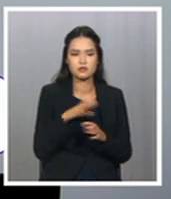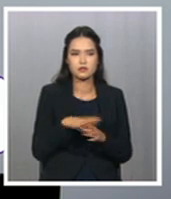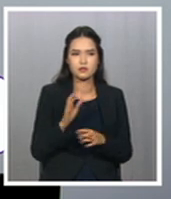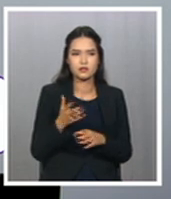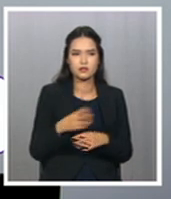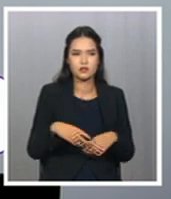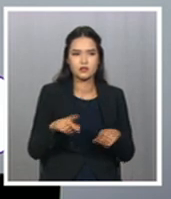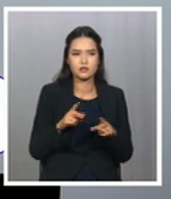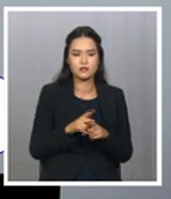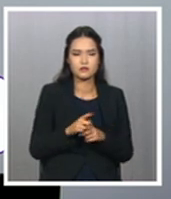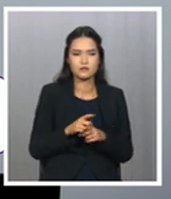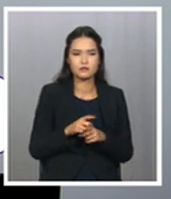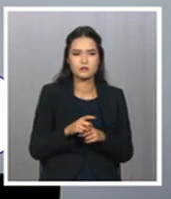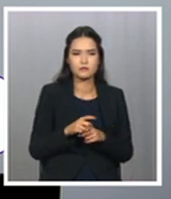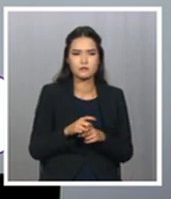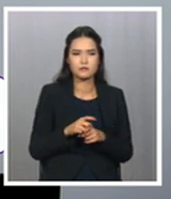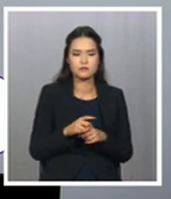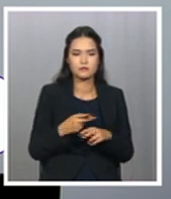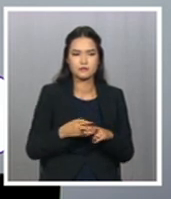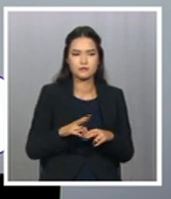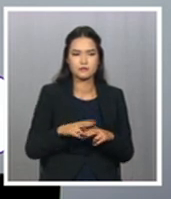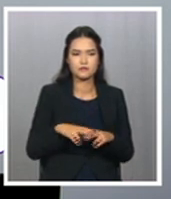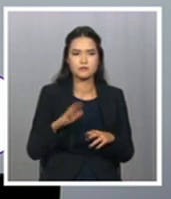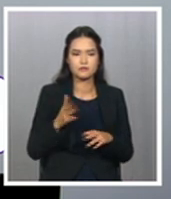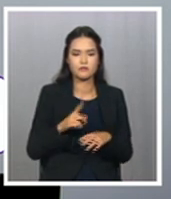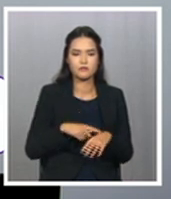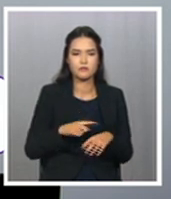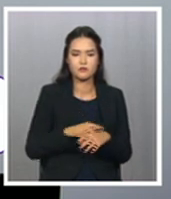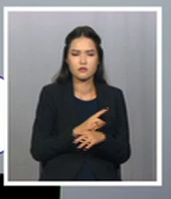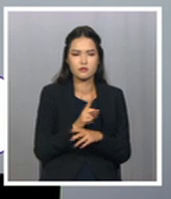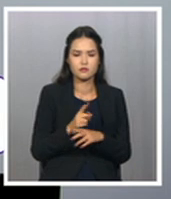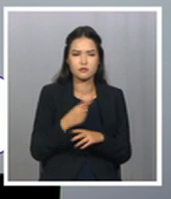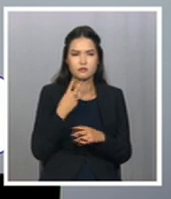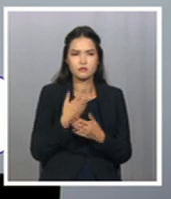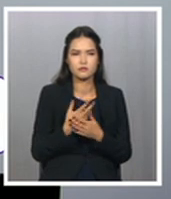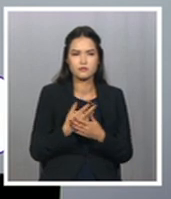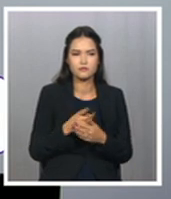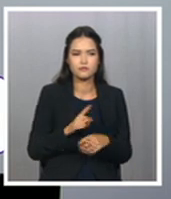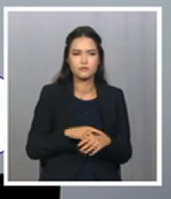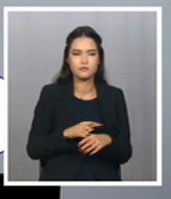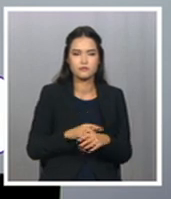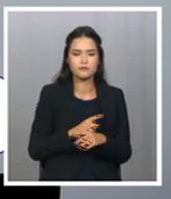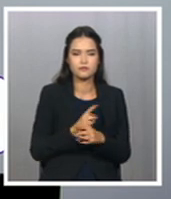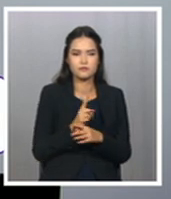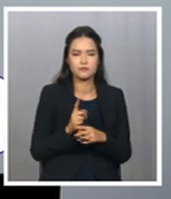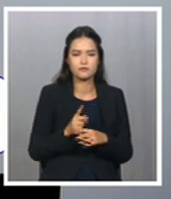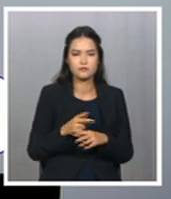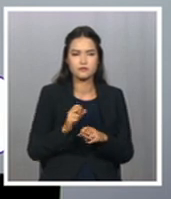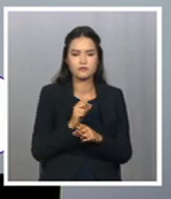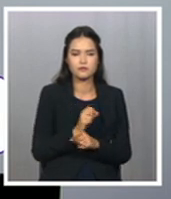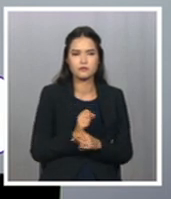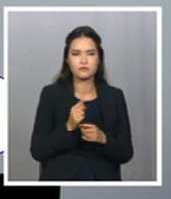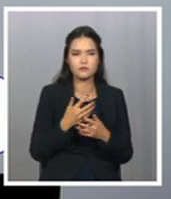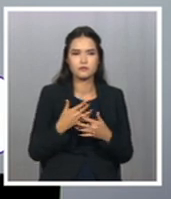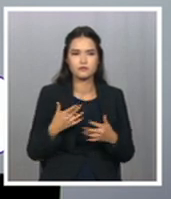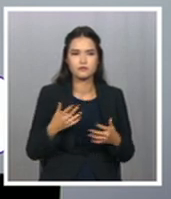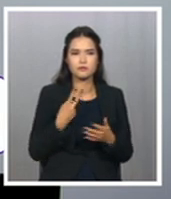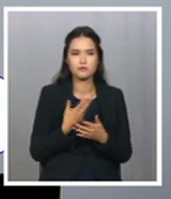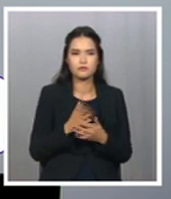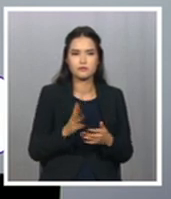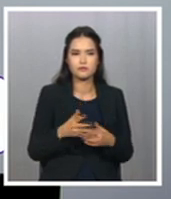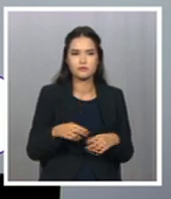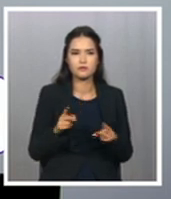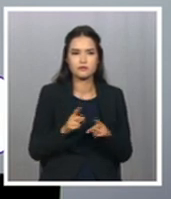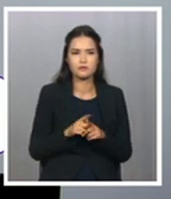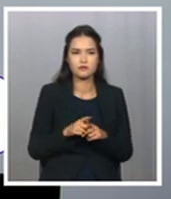назар аударатын бір жайт, бұл біздегі уақыт көрсетілген. Уақытты біздің графигімізде период арқылы өрнектеп беріп отыр. Сәйкесінше, бұл